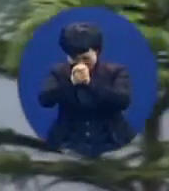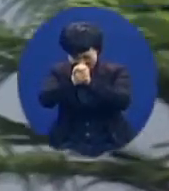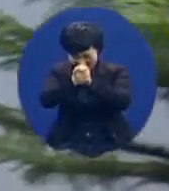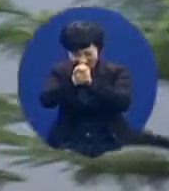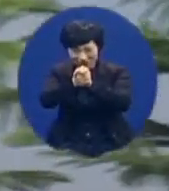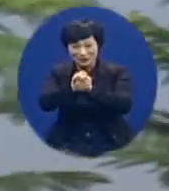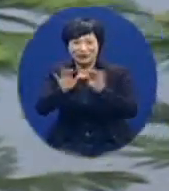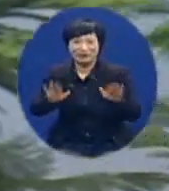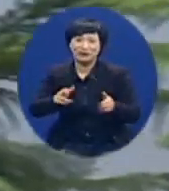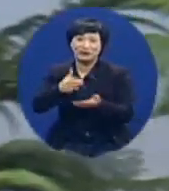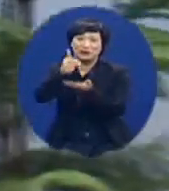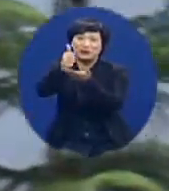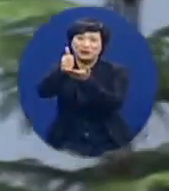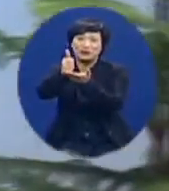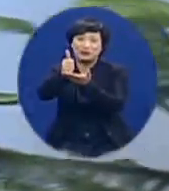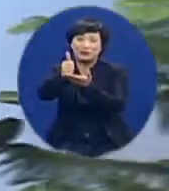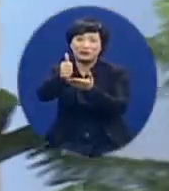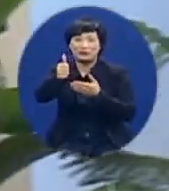주님,